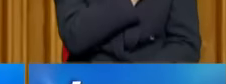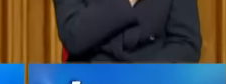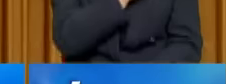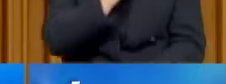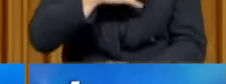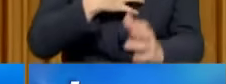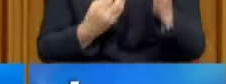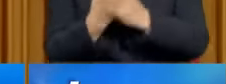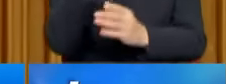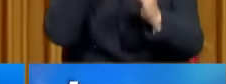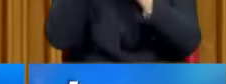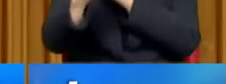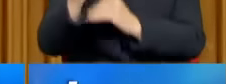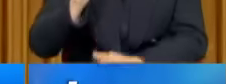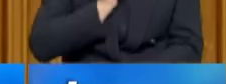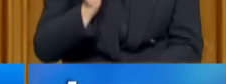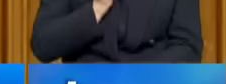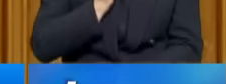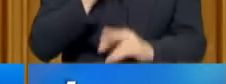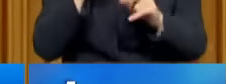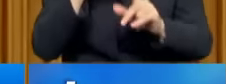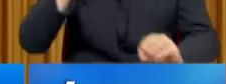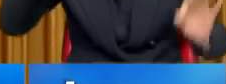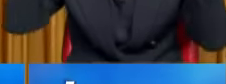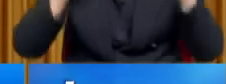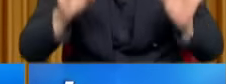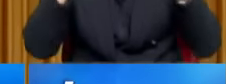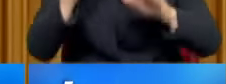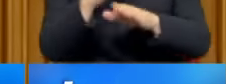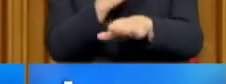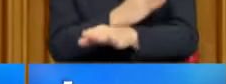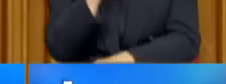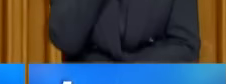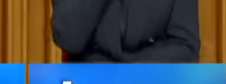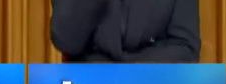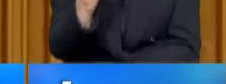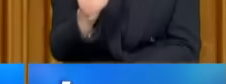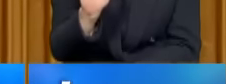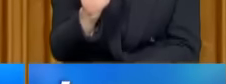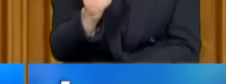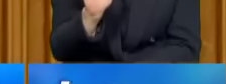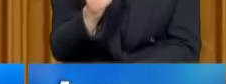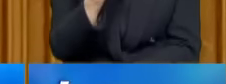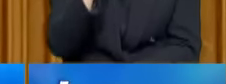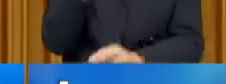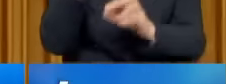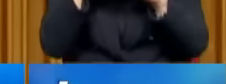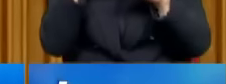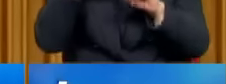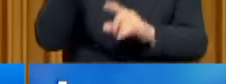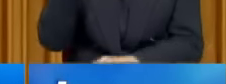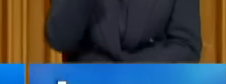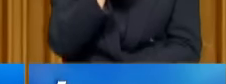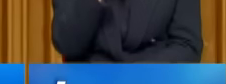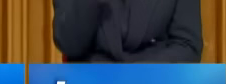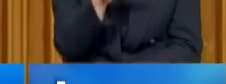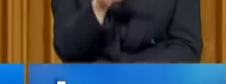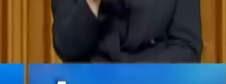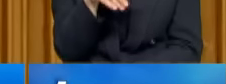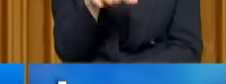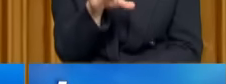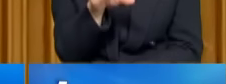çıkmak bu milletin askerlik kadar kutsal vatan borcudur millet borcudur Recep Tayyip Erdoğan atma